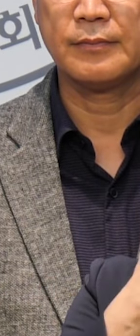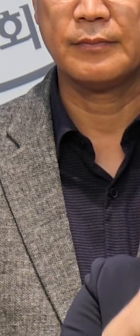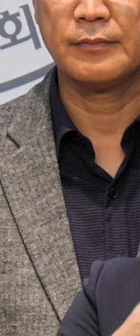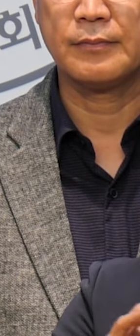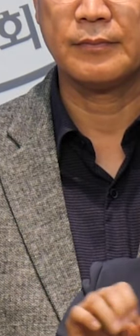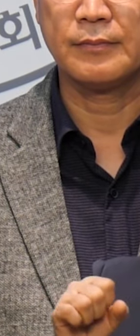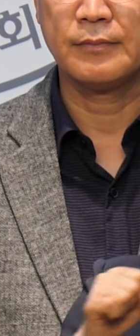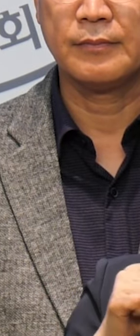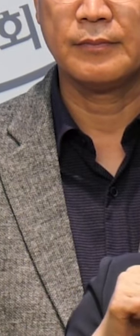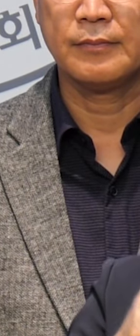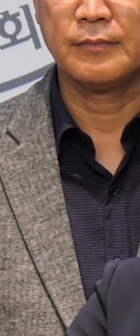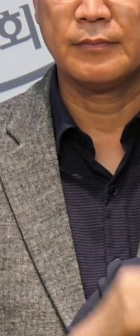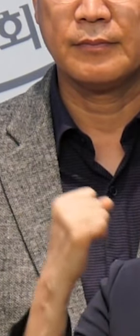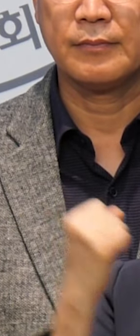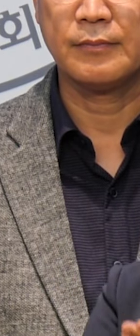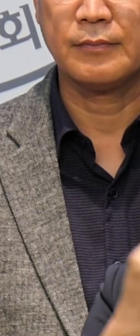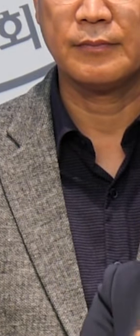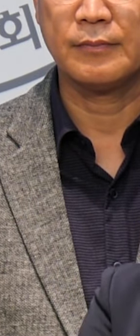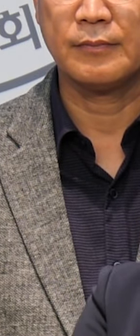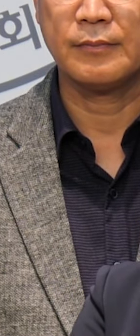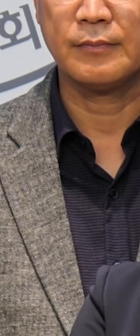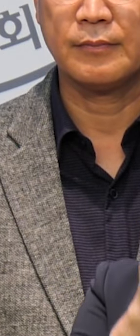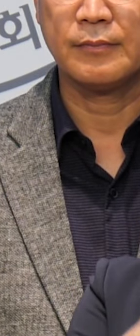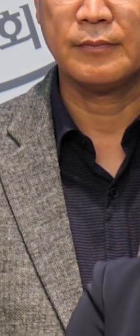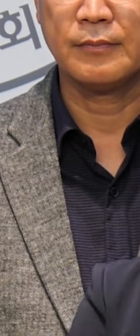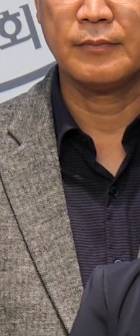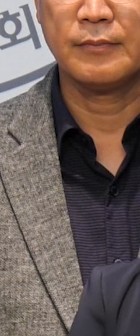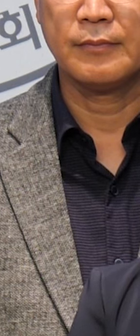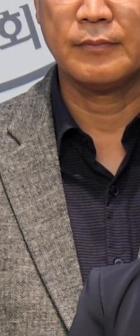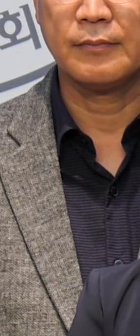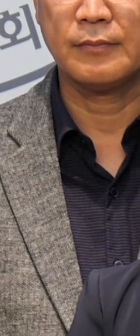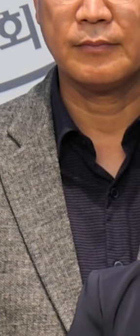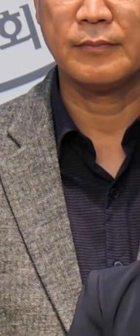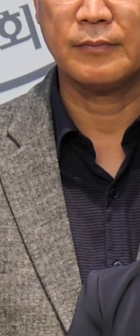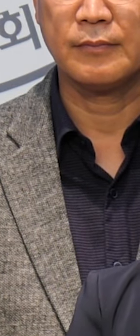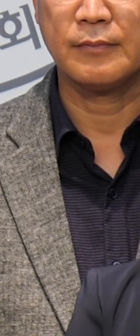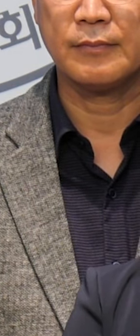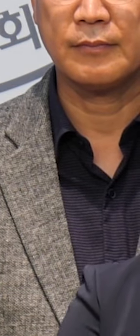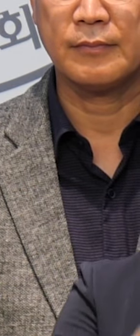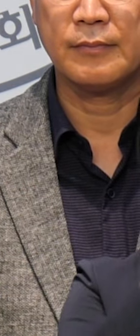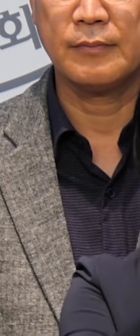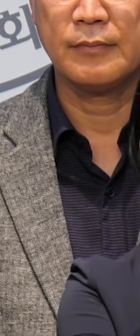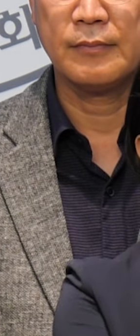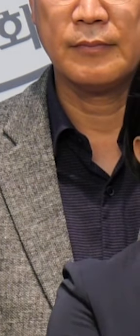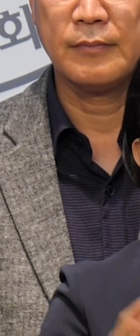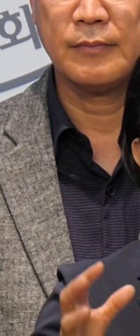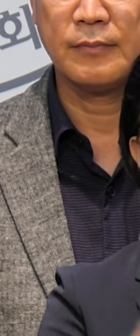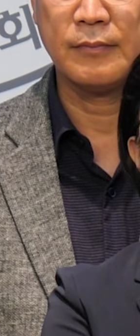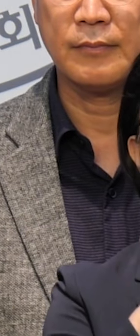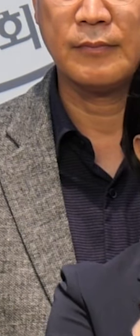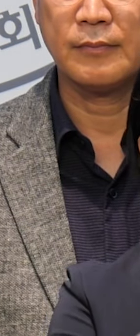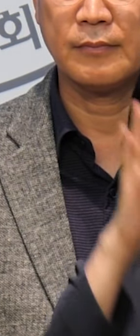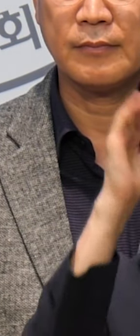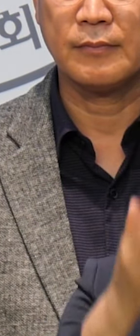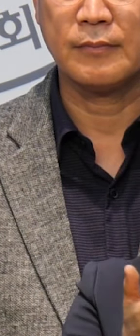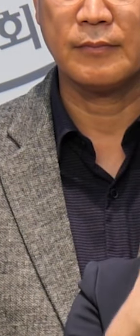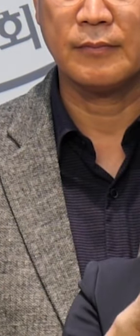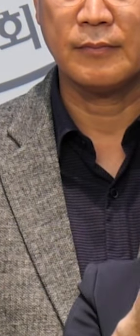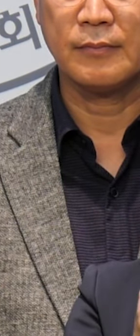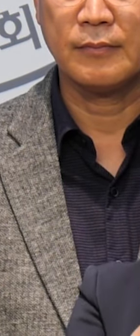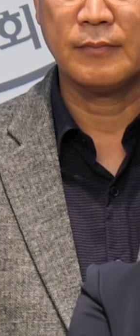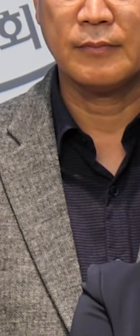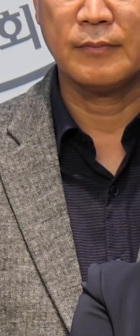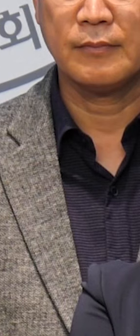국민의힘의 강한 유감을 표명하는 바입니다. 비록 단독 의결이긴 하지만 개식용 정식법의